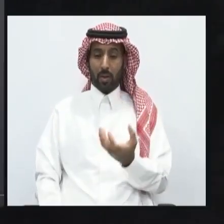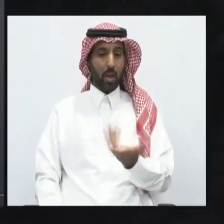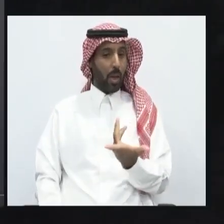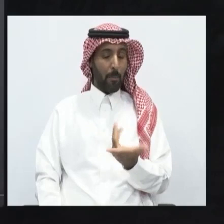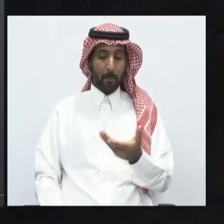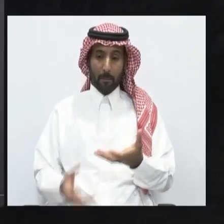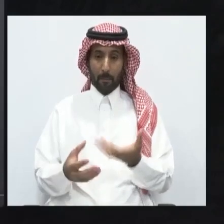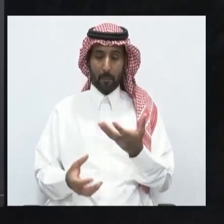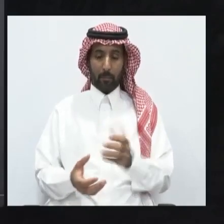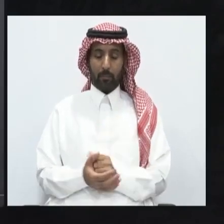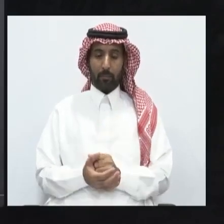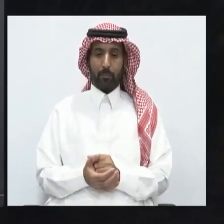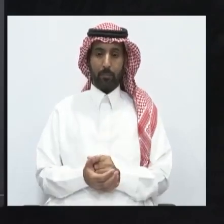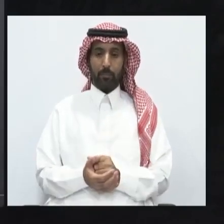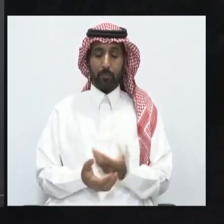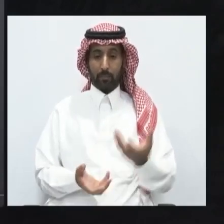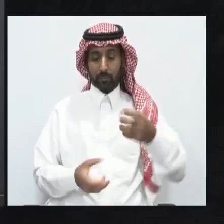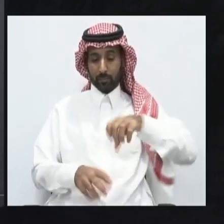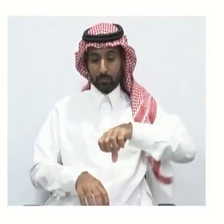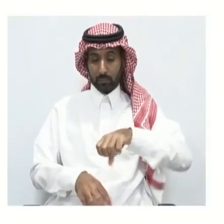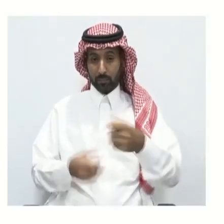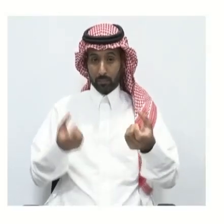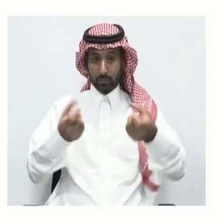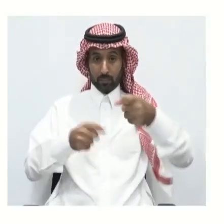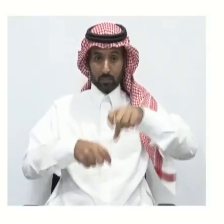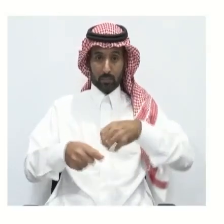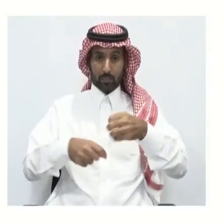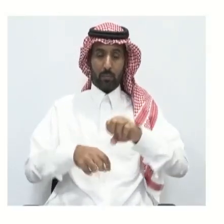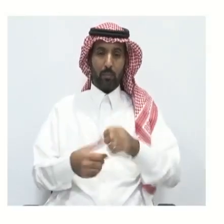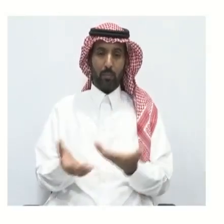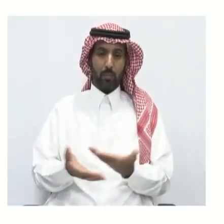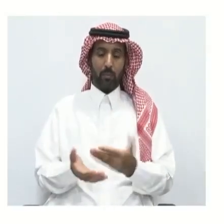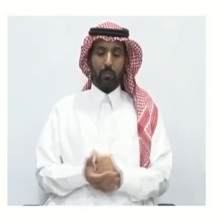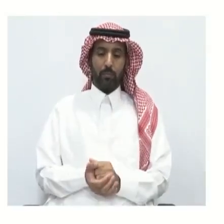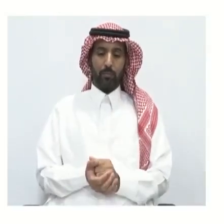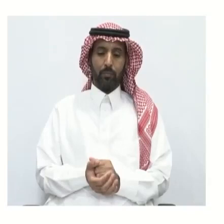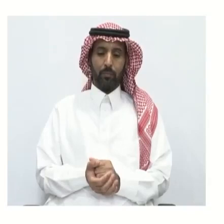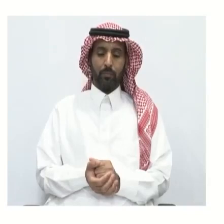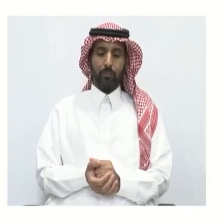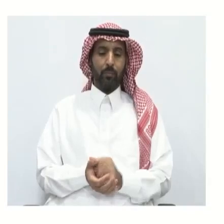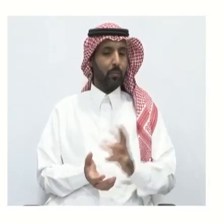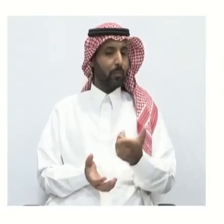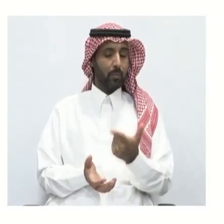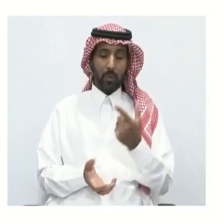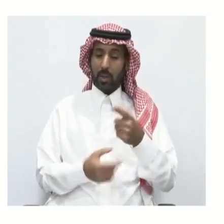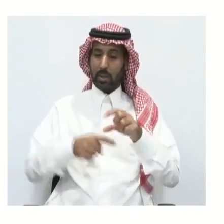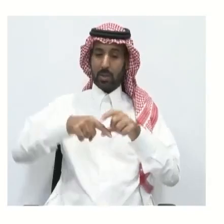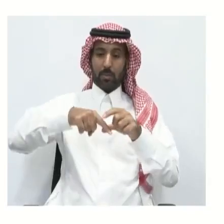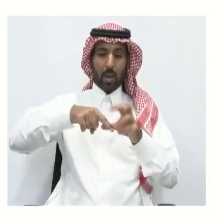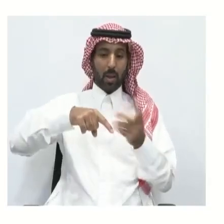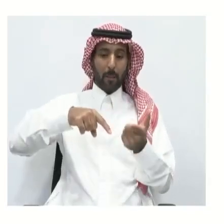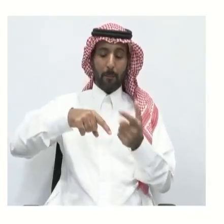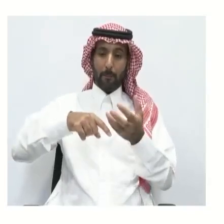الماده الناتجه عند اجراء التفاعل الكيميائي عمليا في المختبر نسبه المردود المئوي